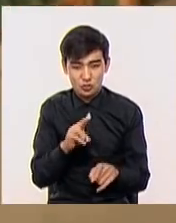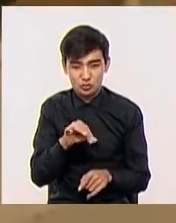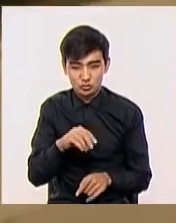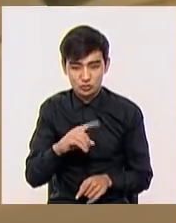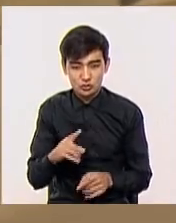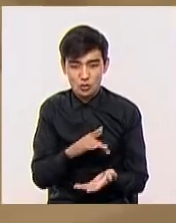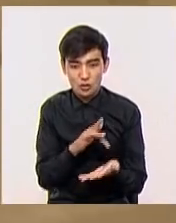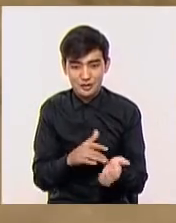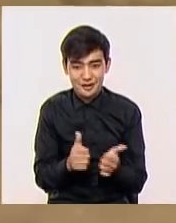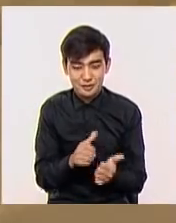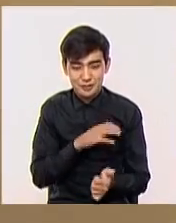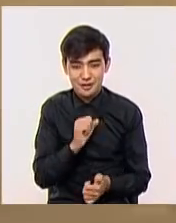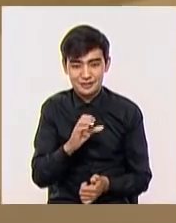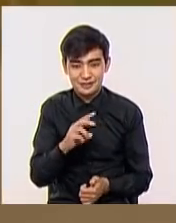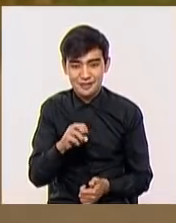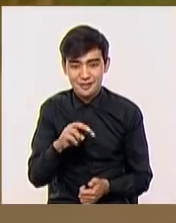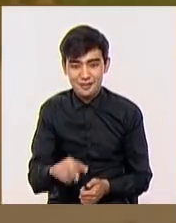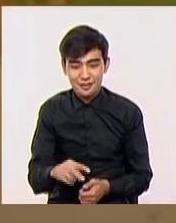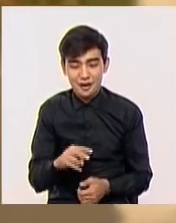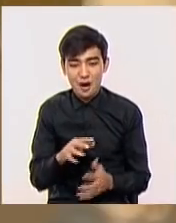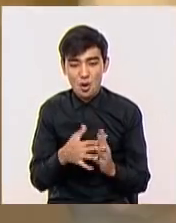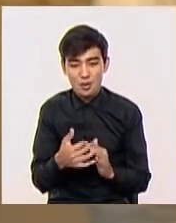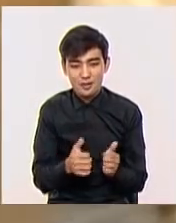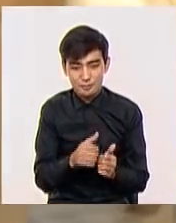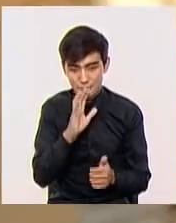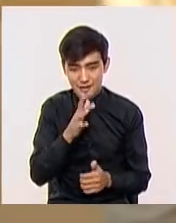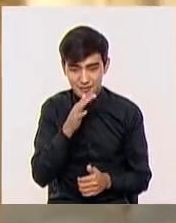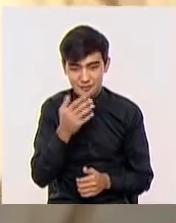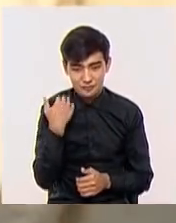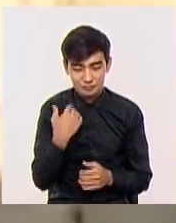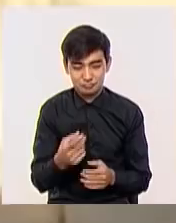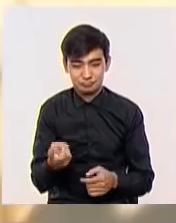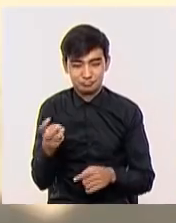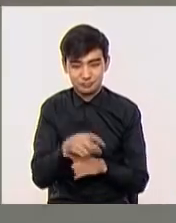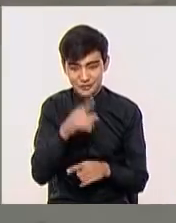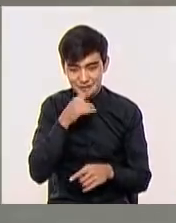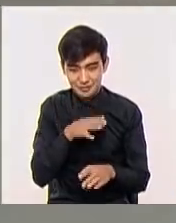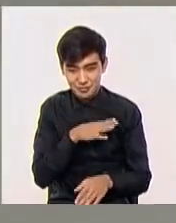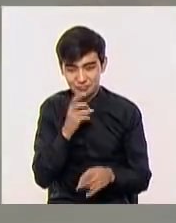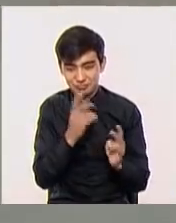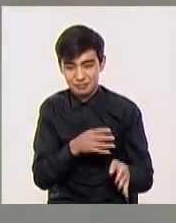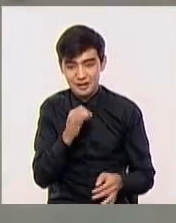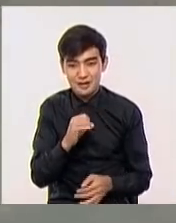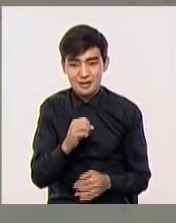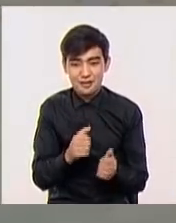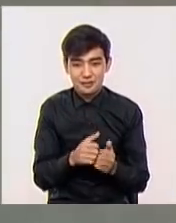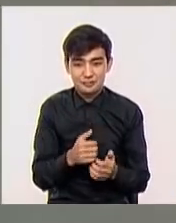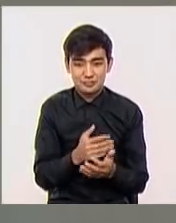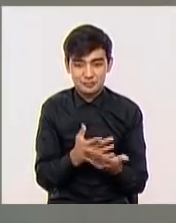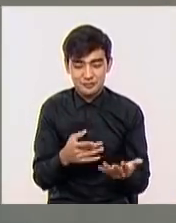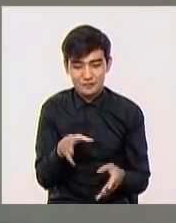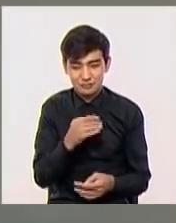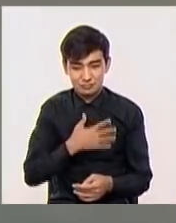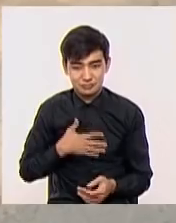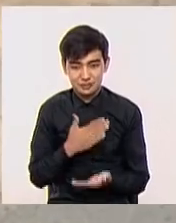қаласының маңындағы Асқалан ауылынан осыдан 5 жыл бұрын Қазақстанға көшіп келген. Бірнеше күннен бері ар жақтағы ағайындарының жайына